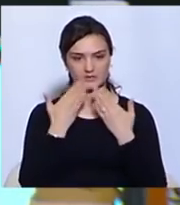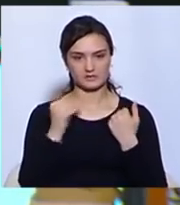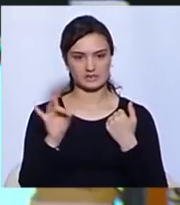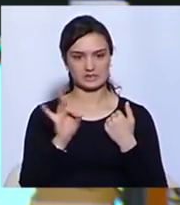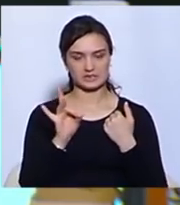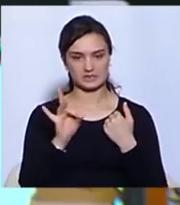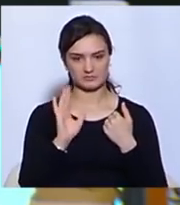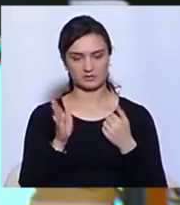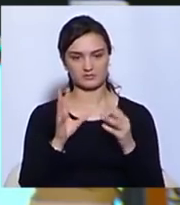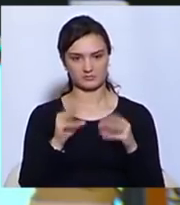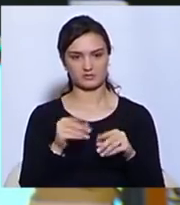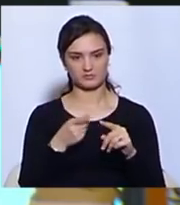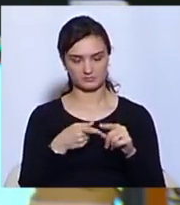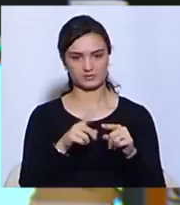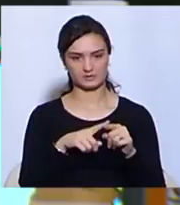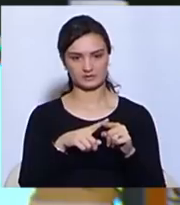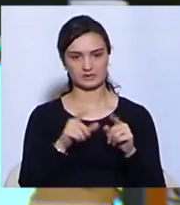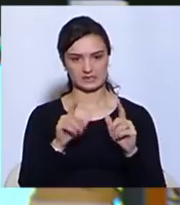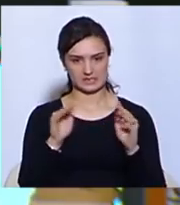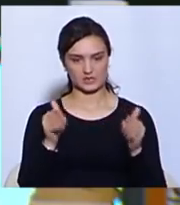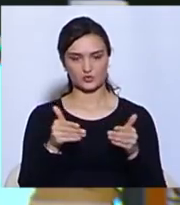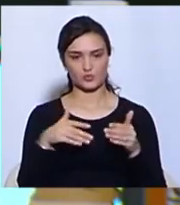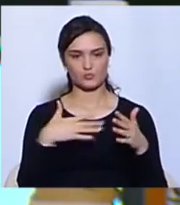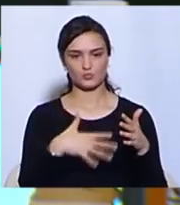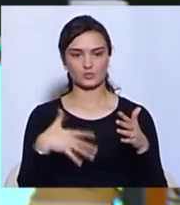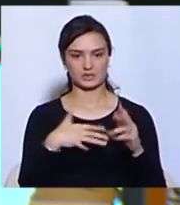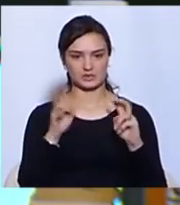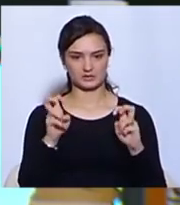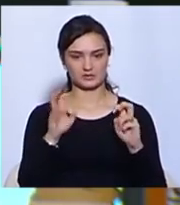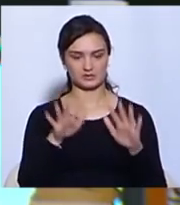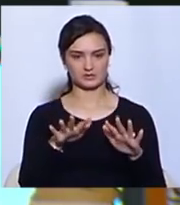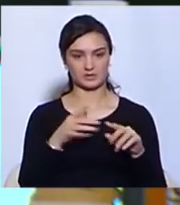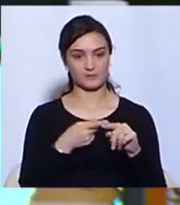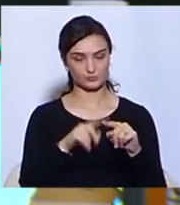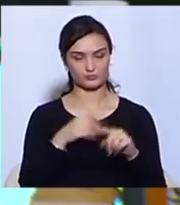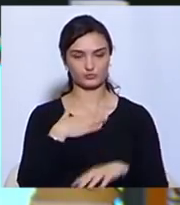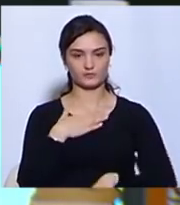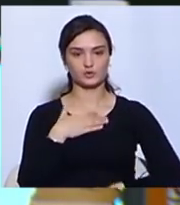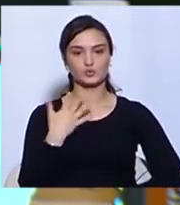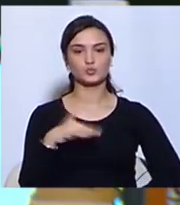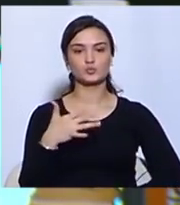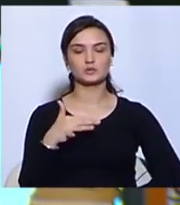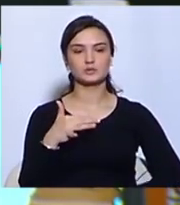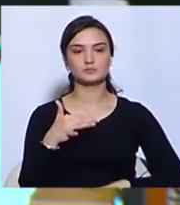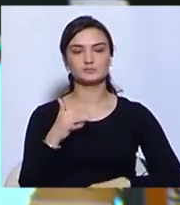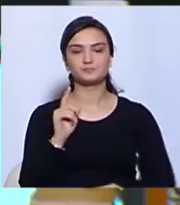ცხიმი გაიქცევა და ჩალაგდება თეზოს და მუცლის მიდამოში. ამიტომ ჩვენი სუსტი